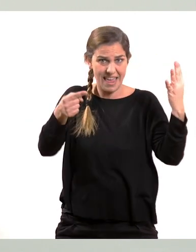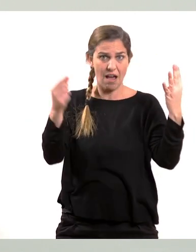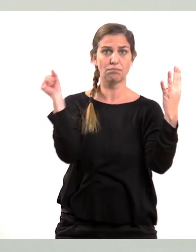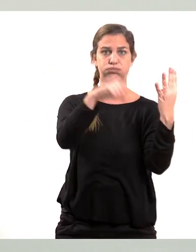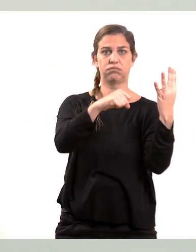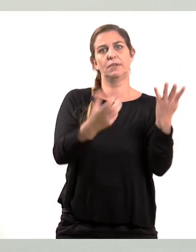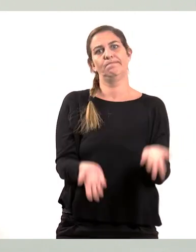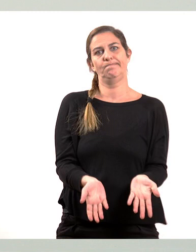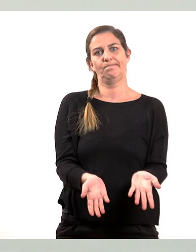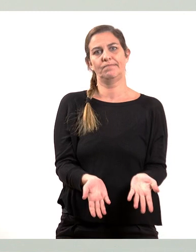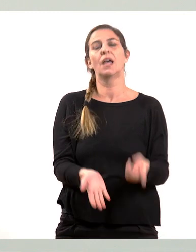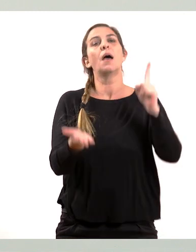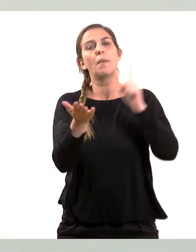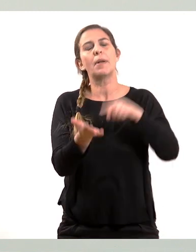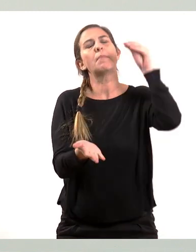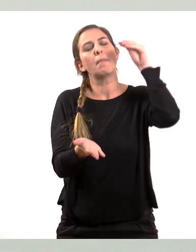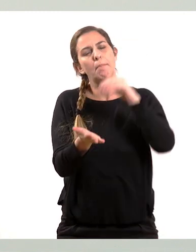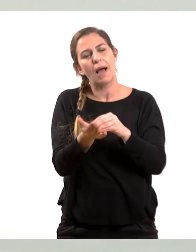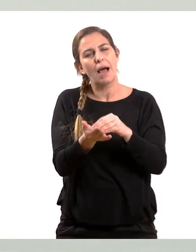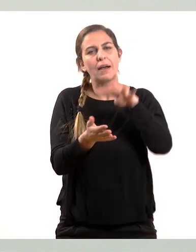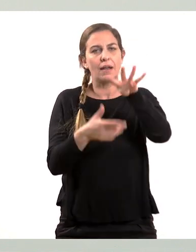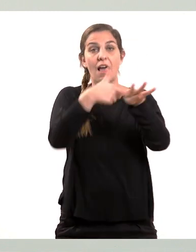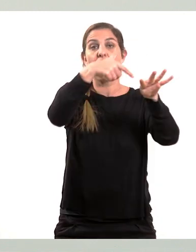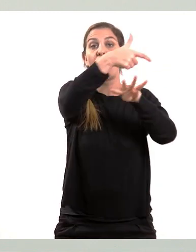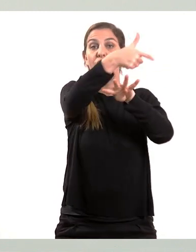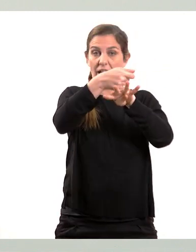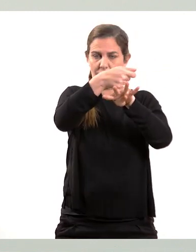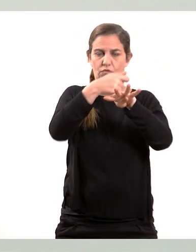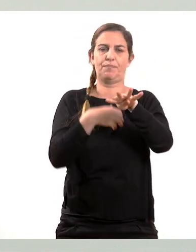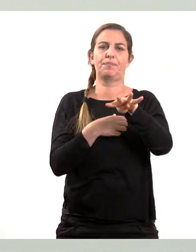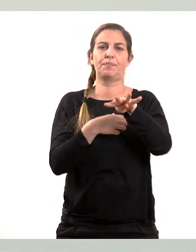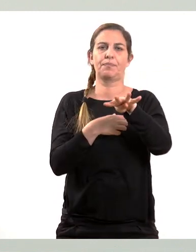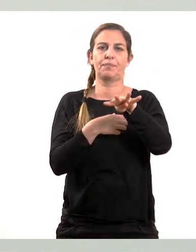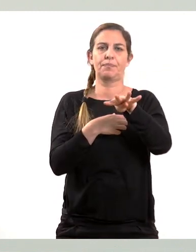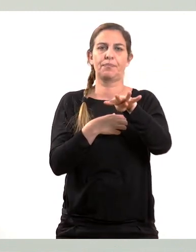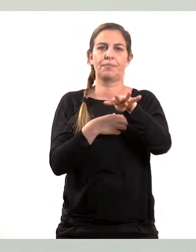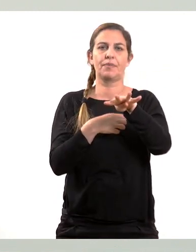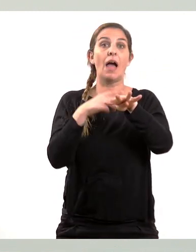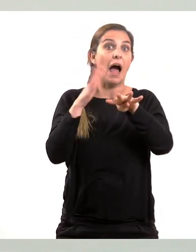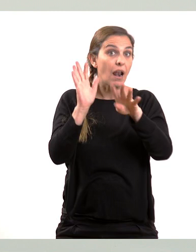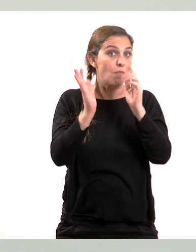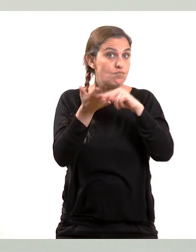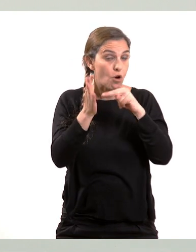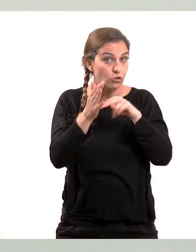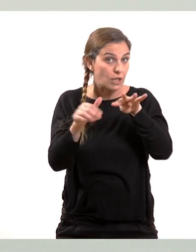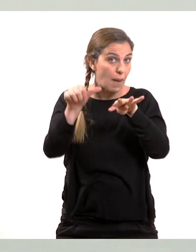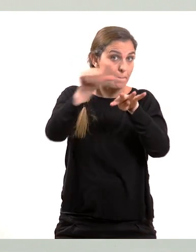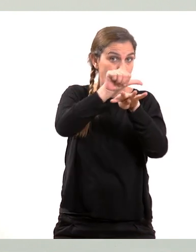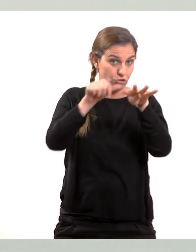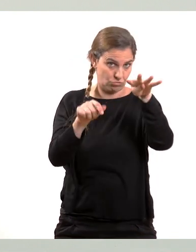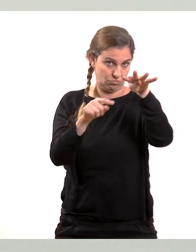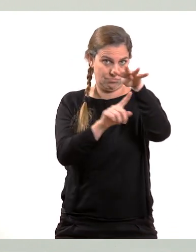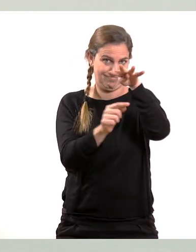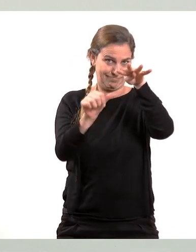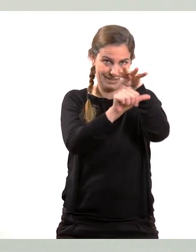4. Ξαναπαίρνουμε ένα δανεικό. Και το επιστρέφω για να μην το ξεχάσω. Και λέμε